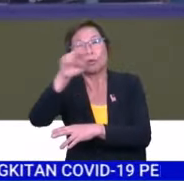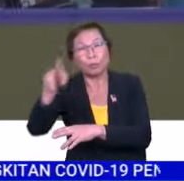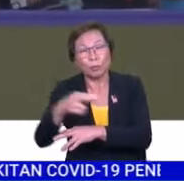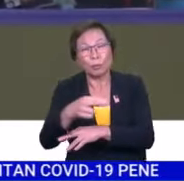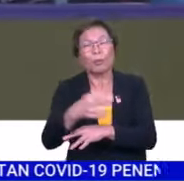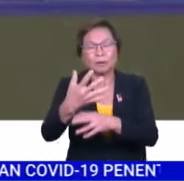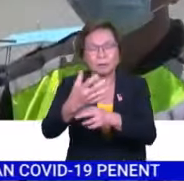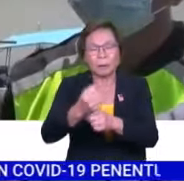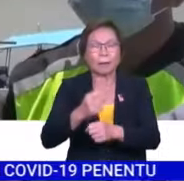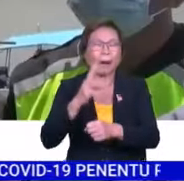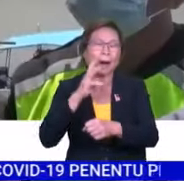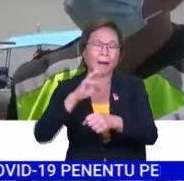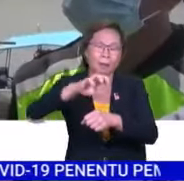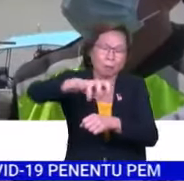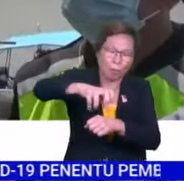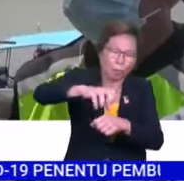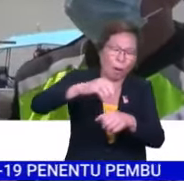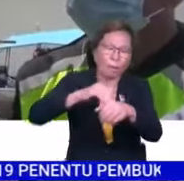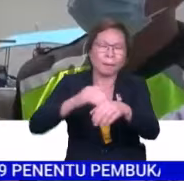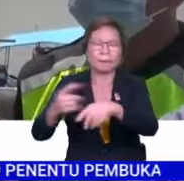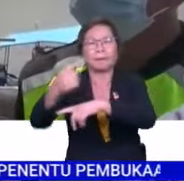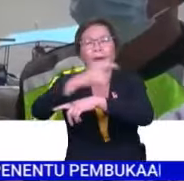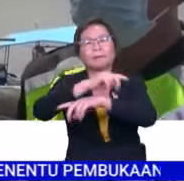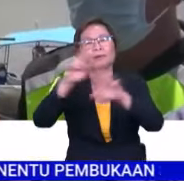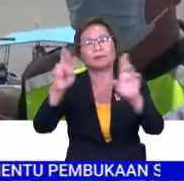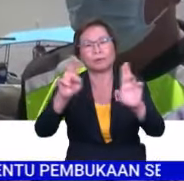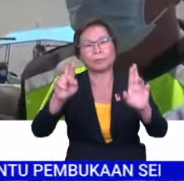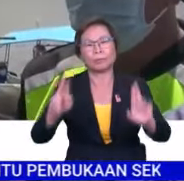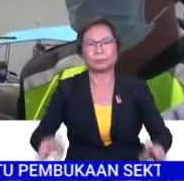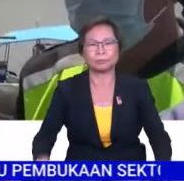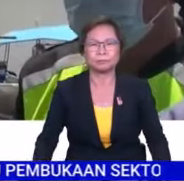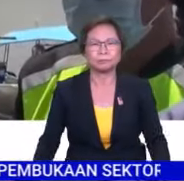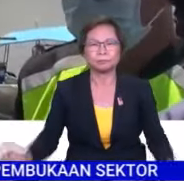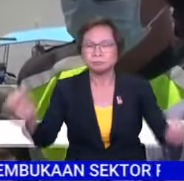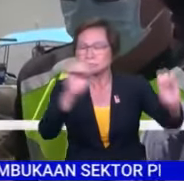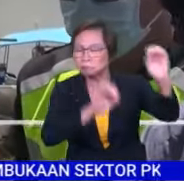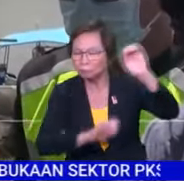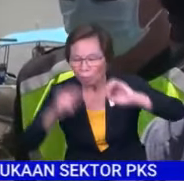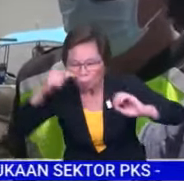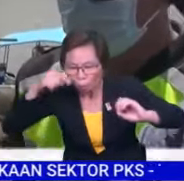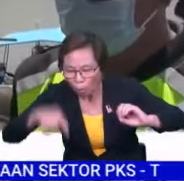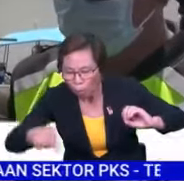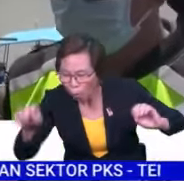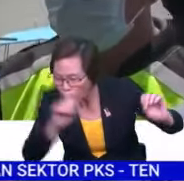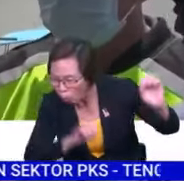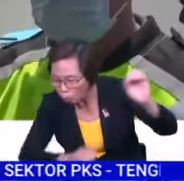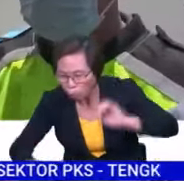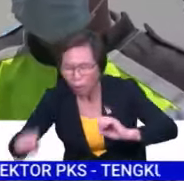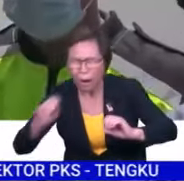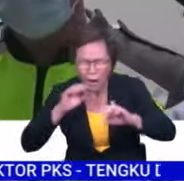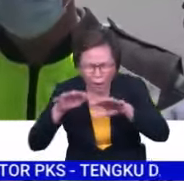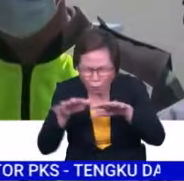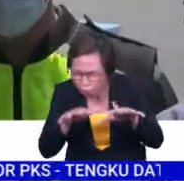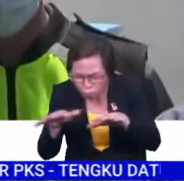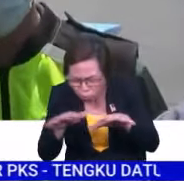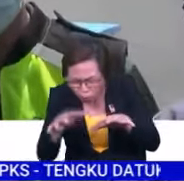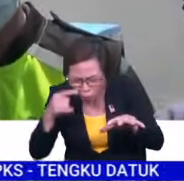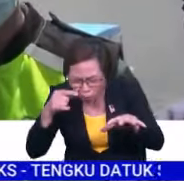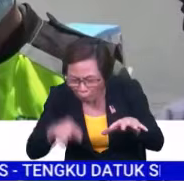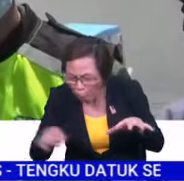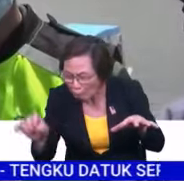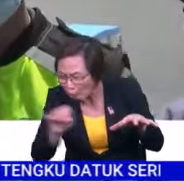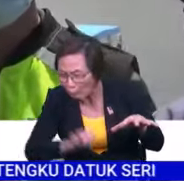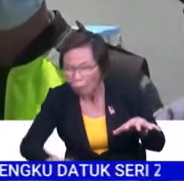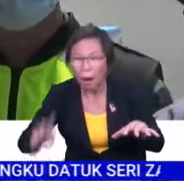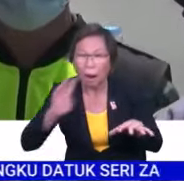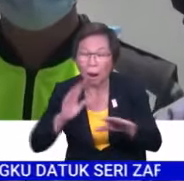air sepenuhnya Rabu ini. Visibility is almost zero. Tak nampak langsung kat bawah tu. Air keruh, lepas tu air